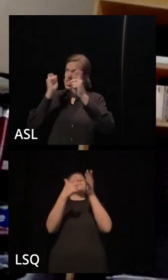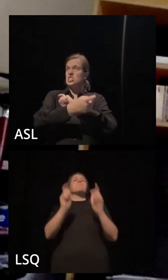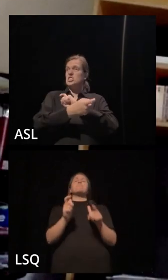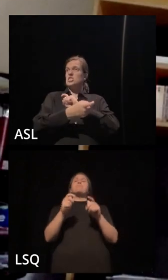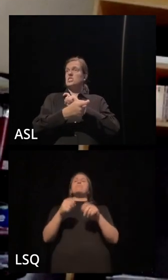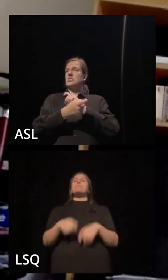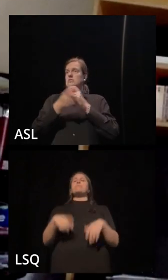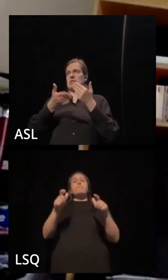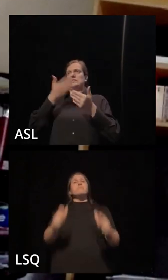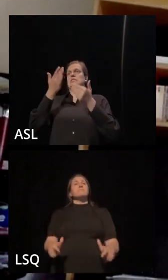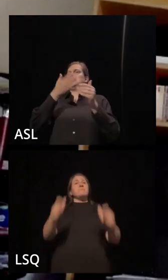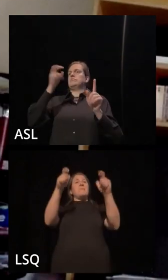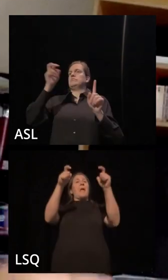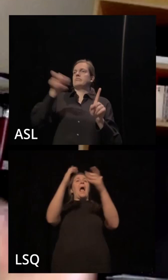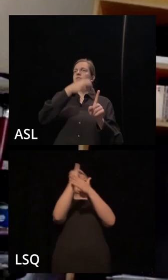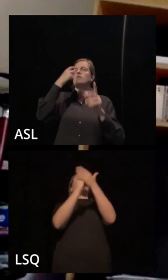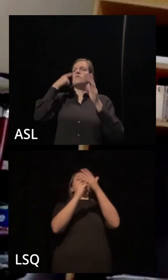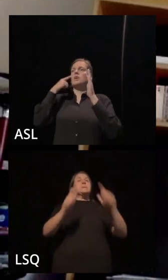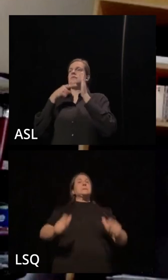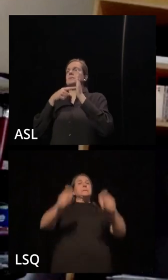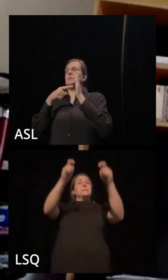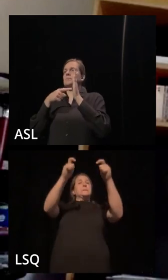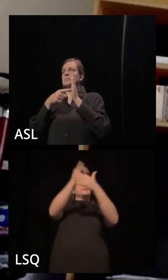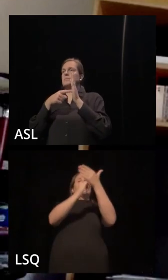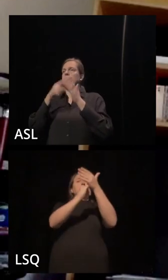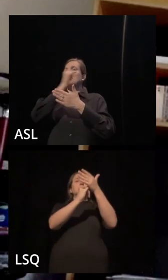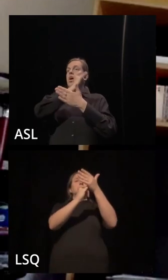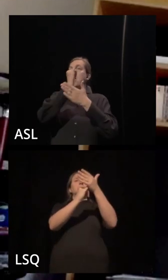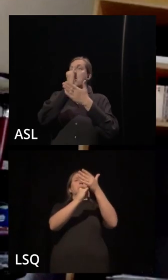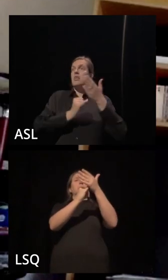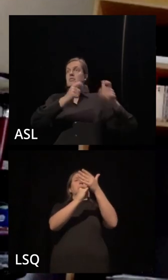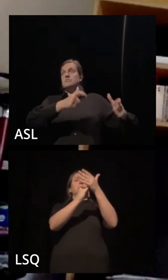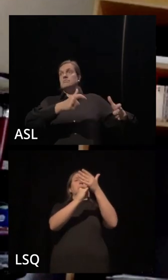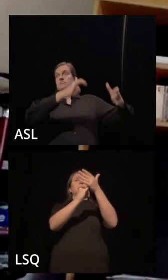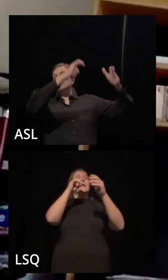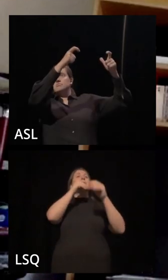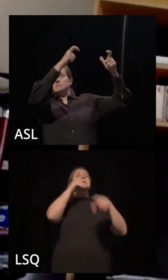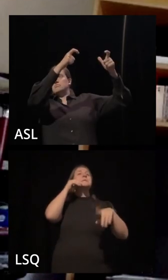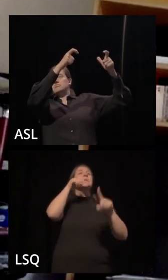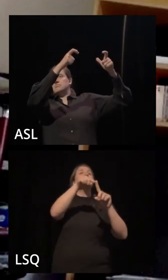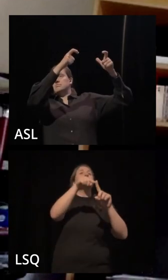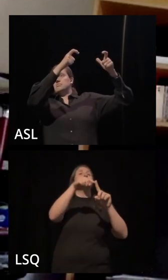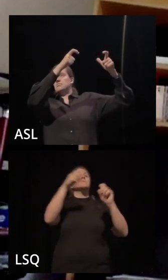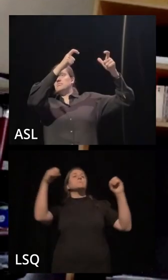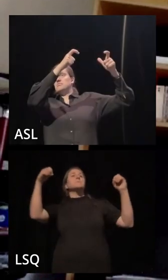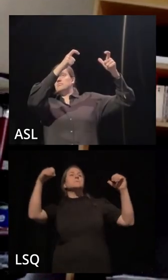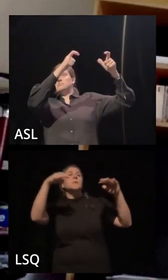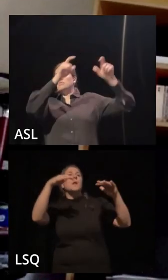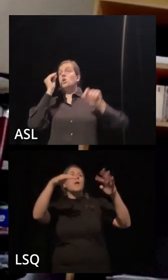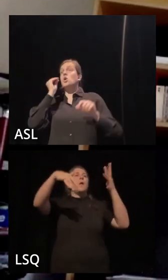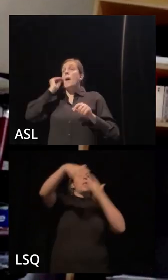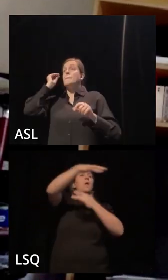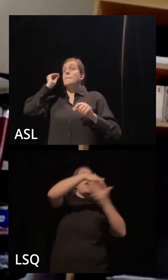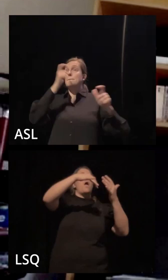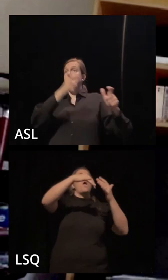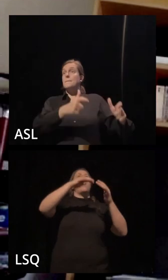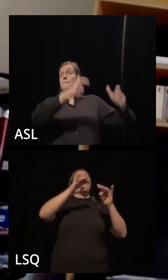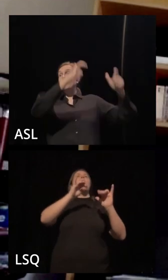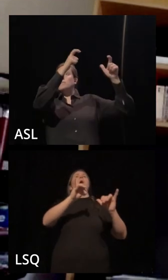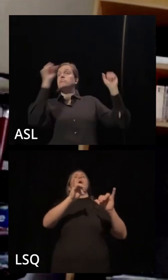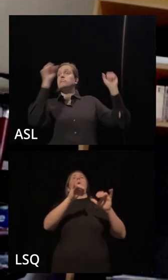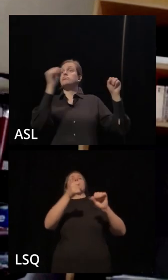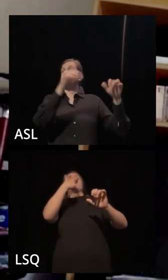être facilitatrice pour définir un programme, sa qualité, son inscription dans